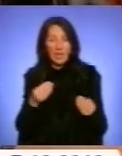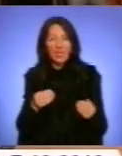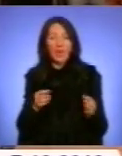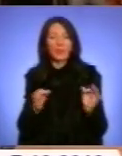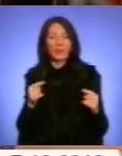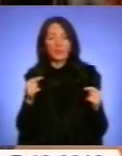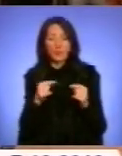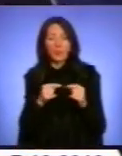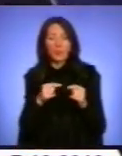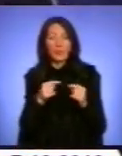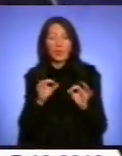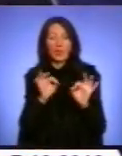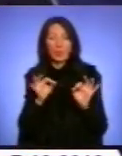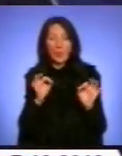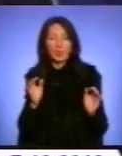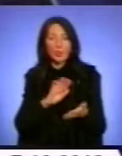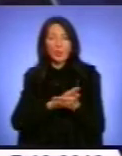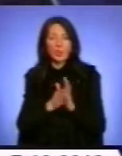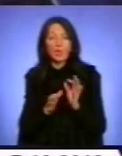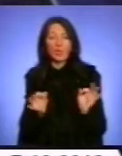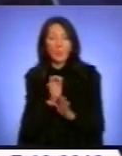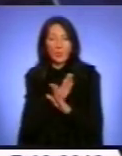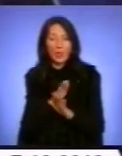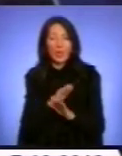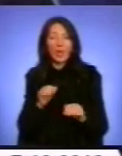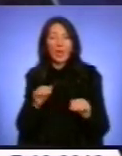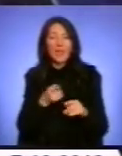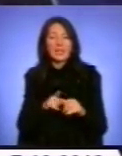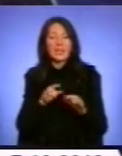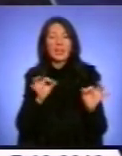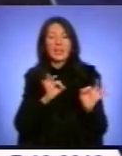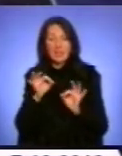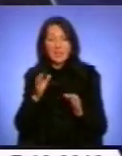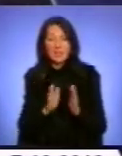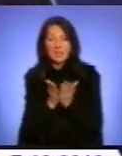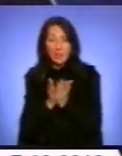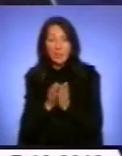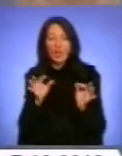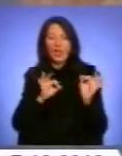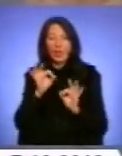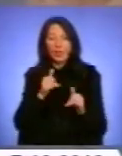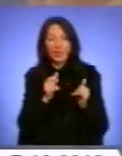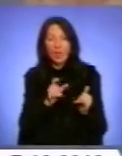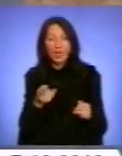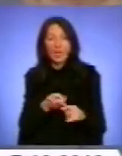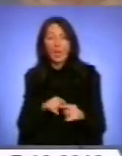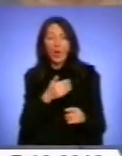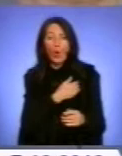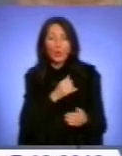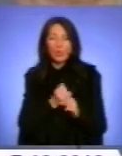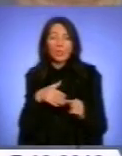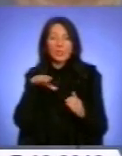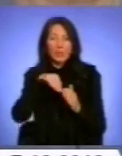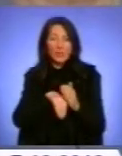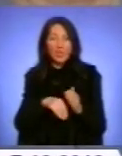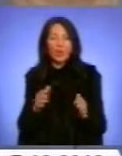екологічні проблеми, методи їх розв'язання. Це збірка рекомендацій для людей, які прагнуть зробити свій внесок в охорону довкілля та